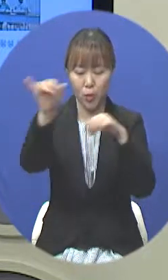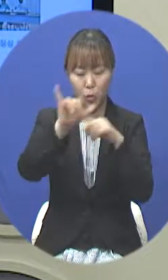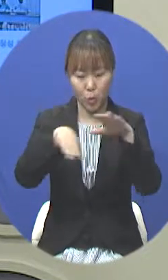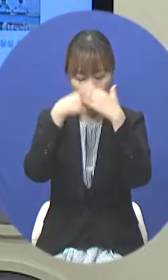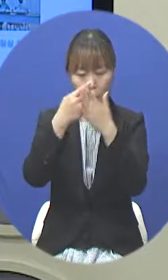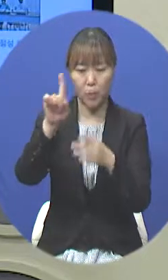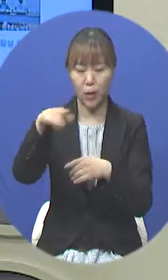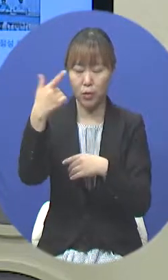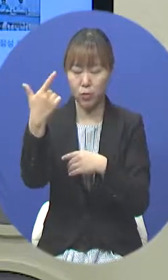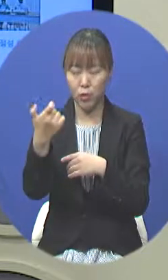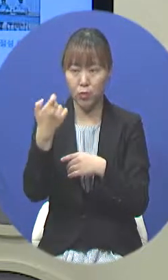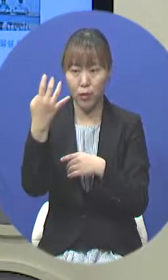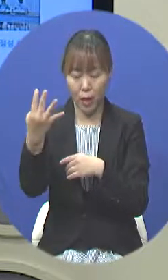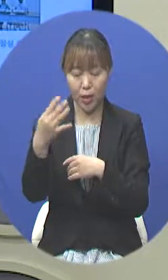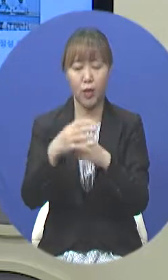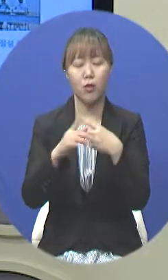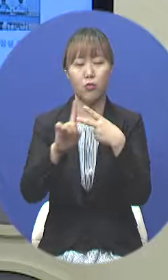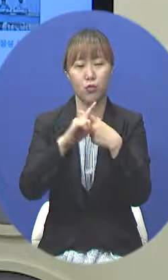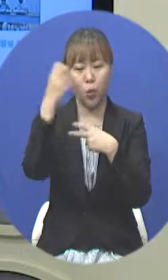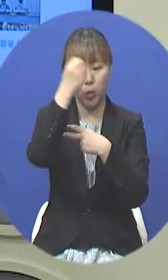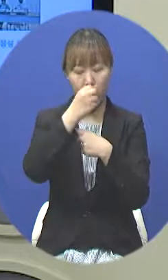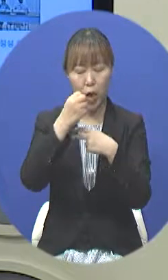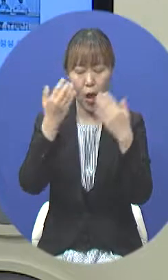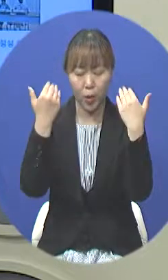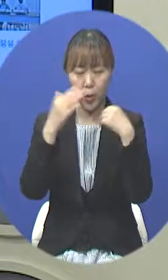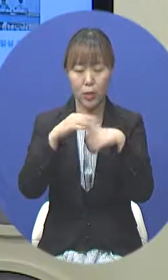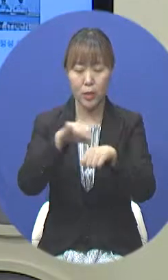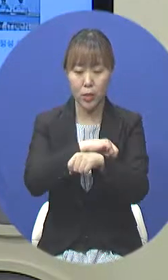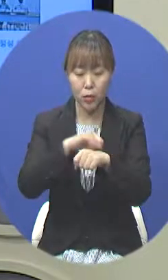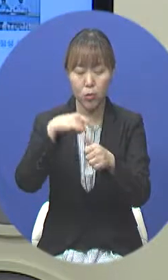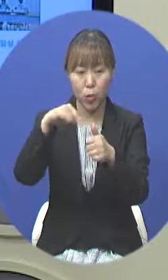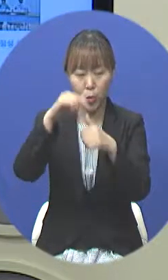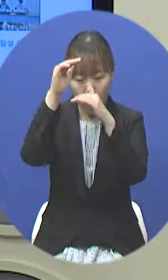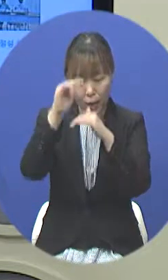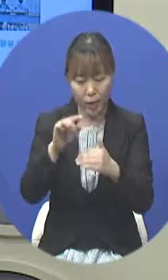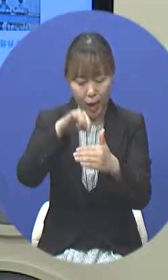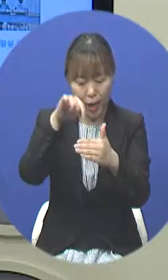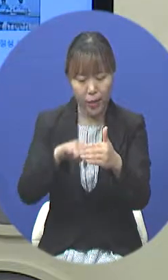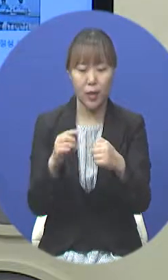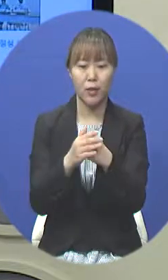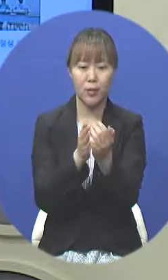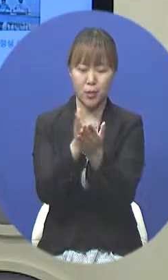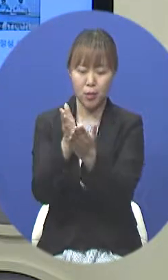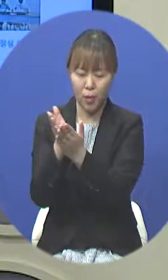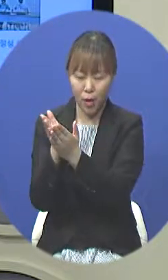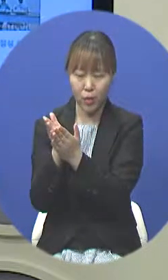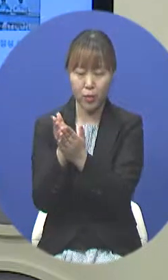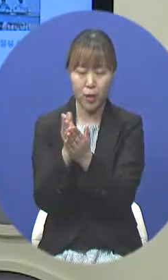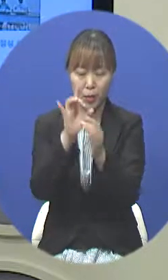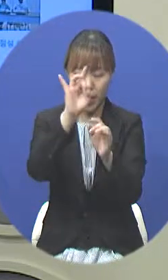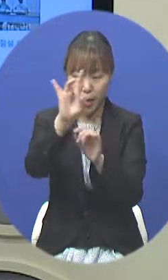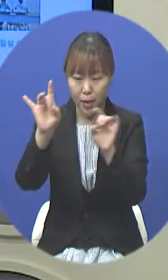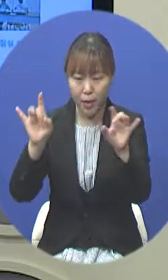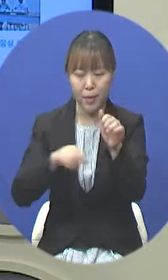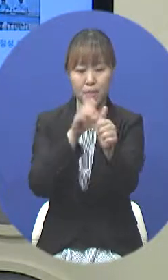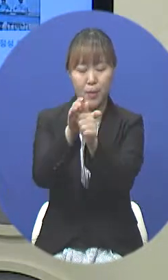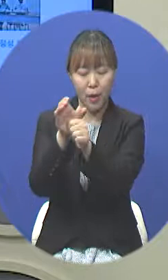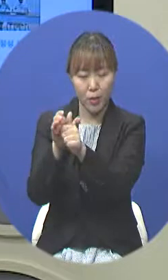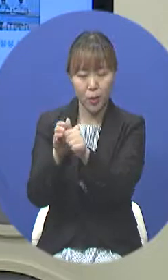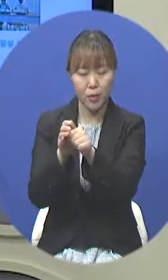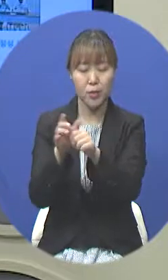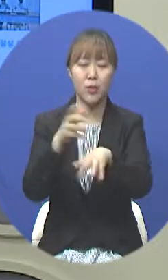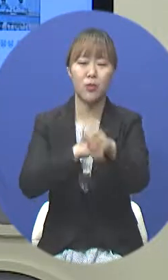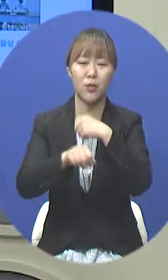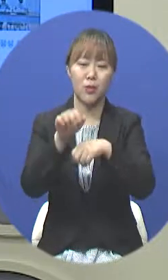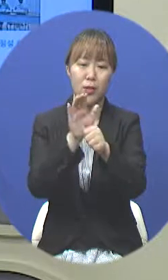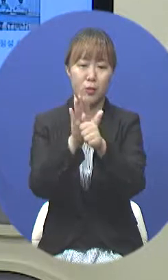102 의 순 4개의 중 고등학교 교육과정 특수학교에 이진로 전담 교사가 순차적으로 배치될 수 있도록 적극